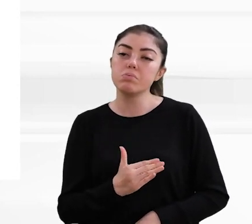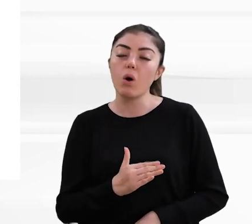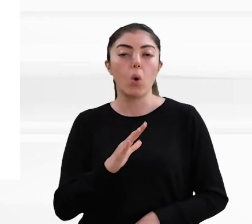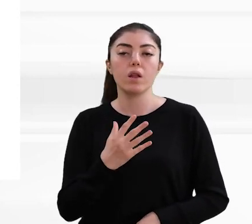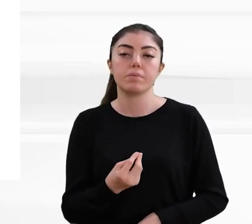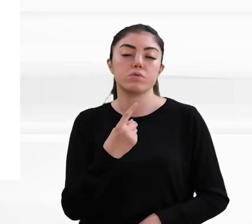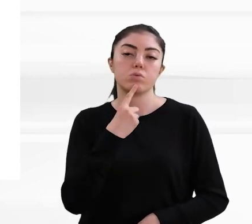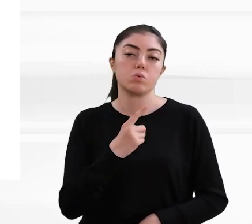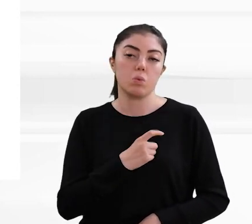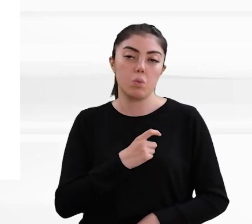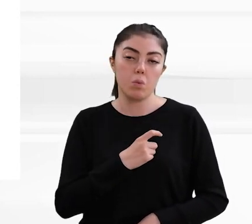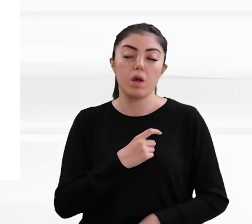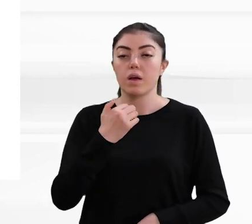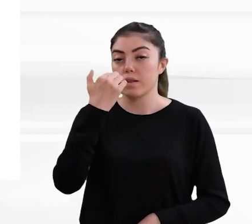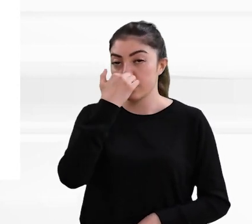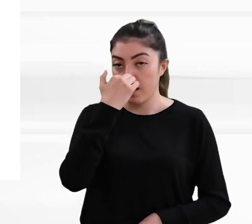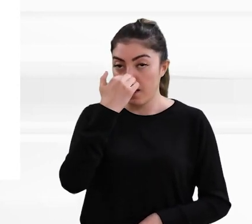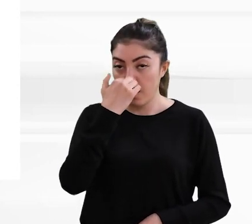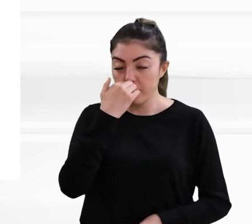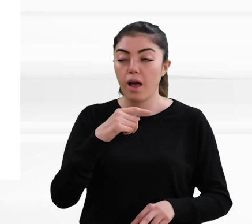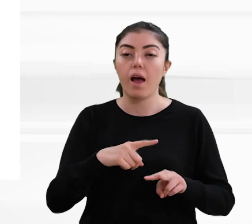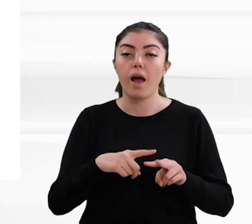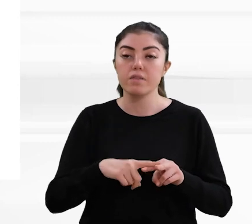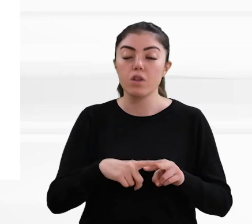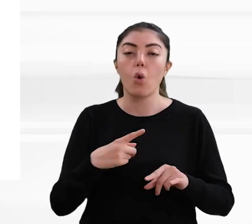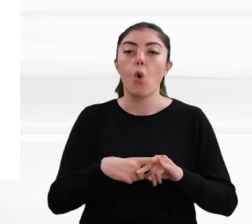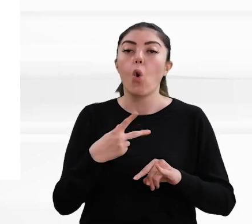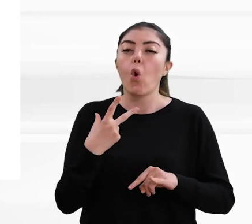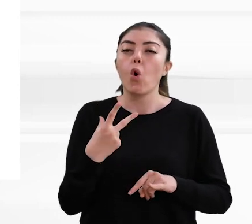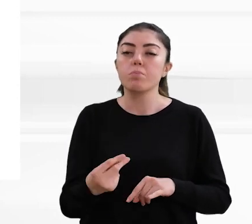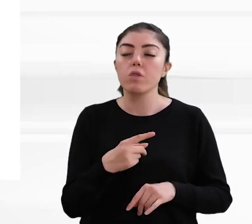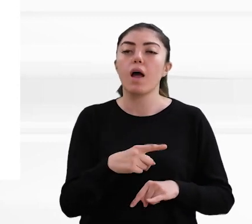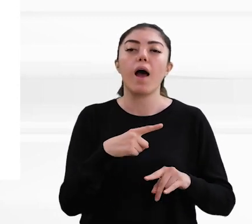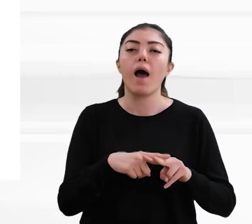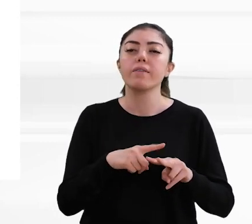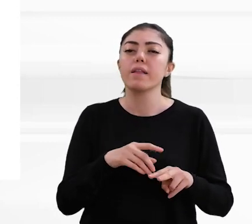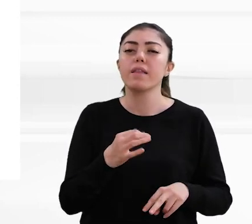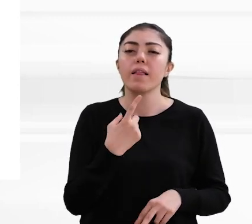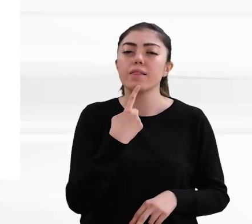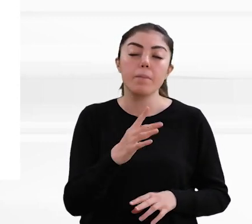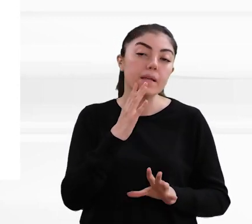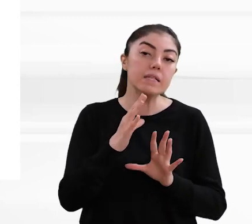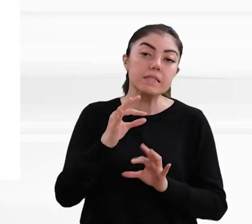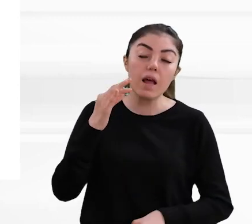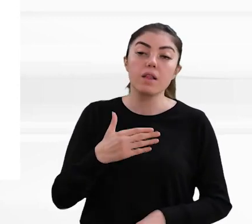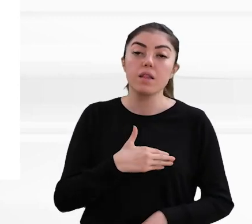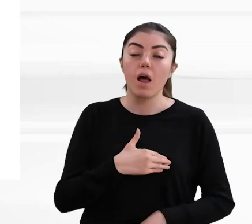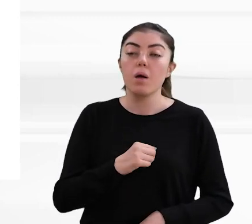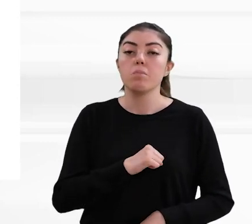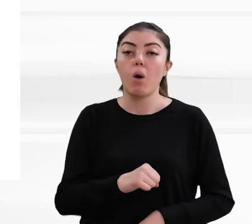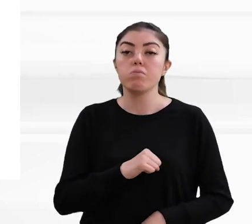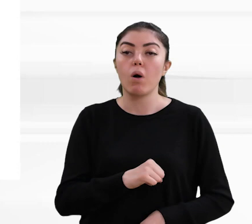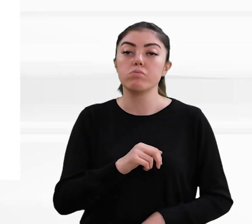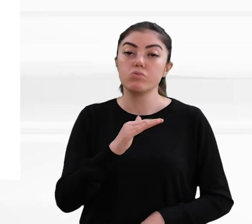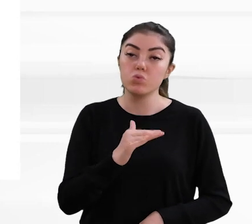beklenir Aa Kandaki adrenalin hormonu seviyesi arttığında adrenalin hormonu İnsan kalp